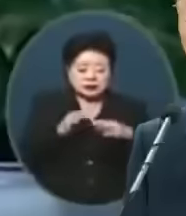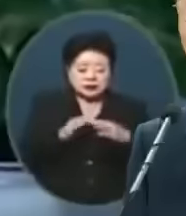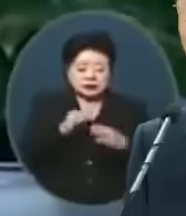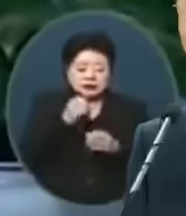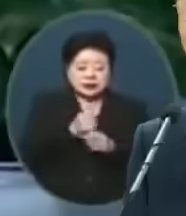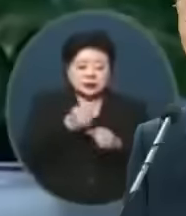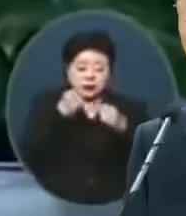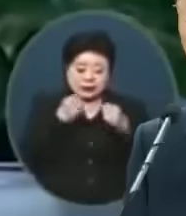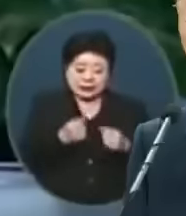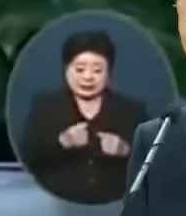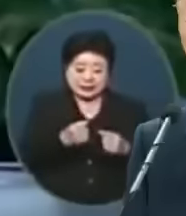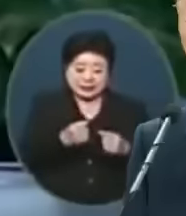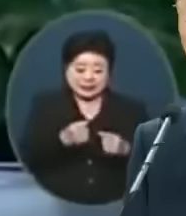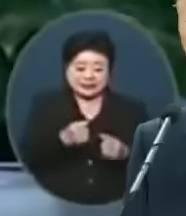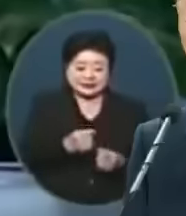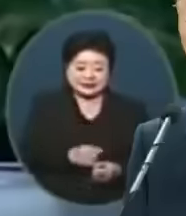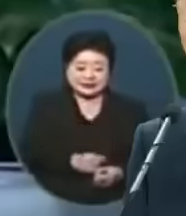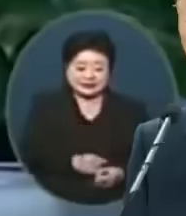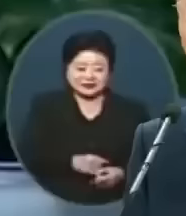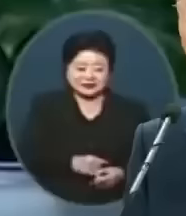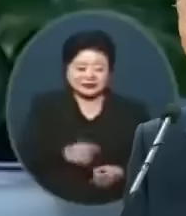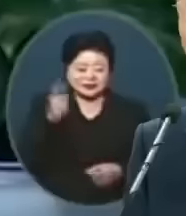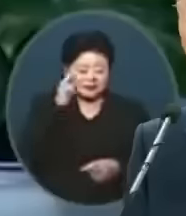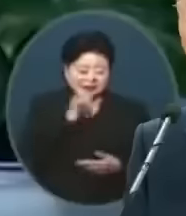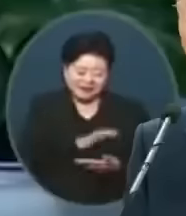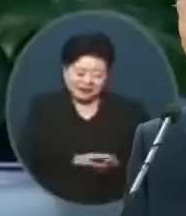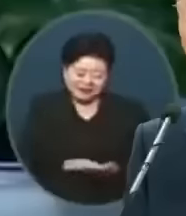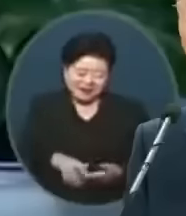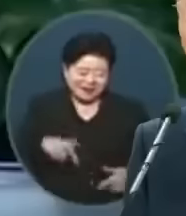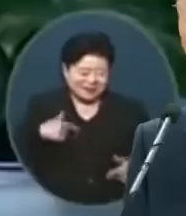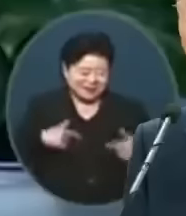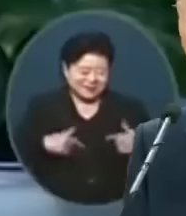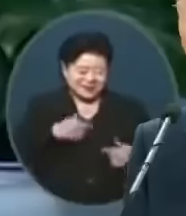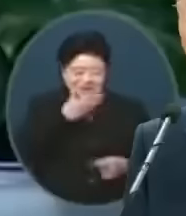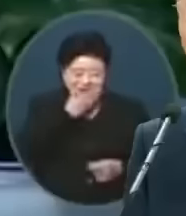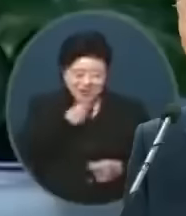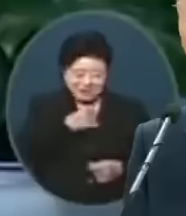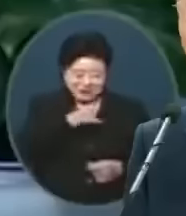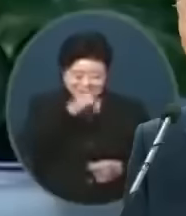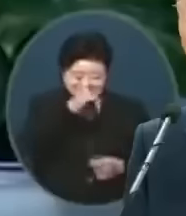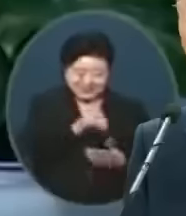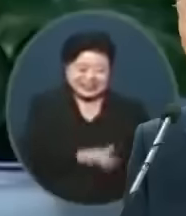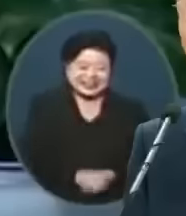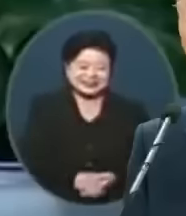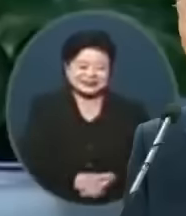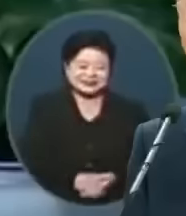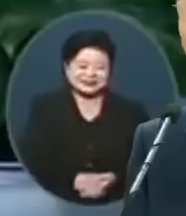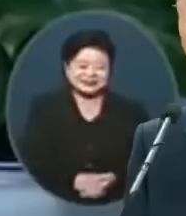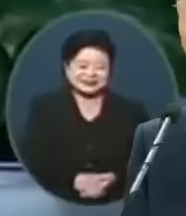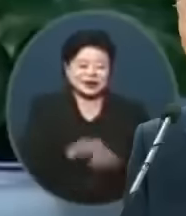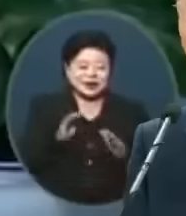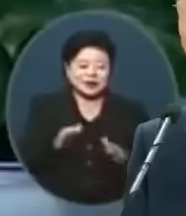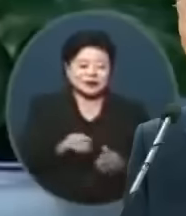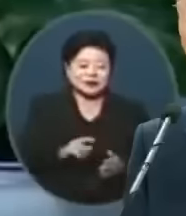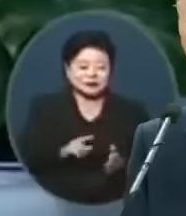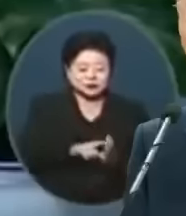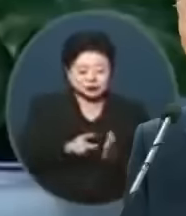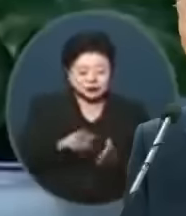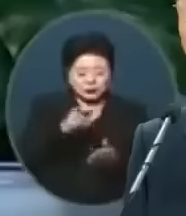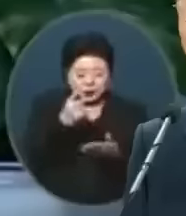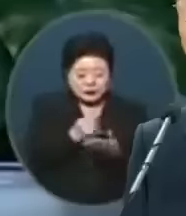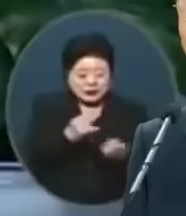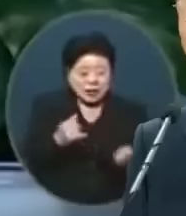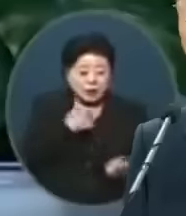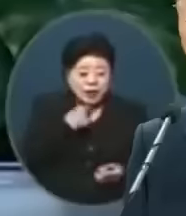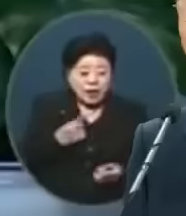계시면 그보다 더 평안하고 기쁘고 행복한 일이 있을 수가 없습니다. 오늘 타락했다가 돌아오게 원하시는